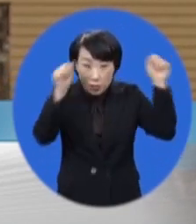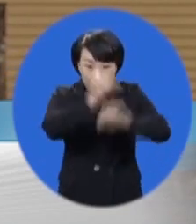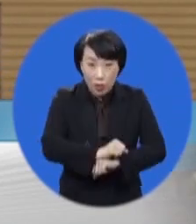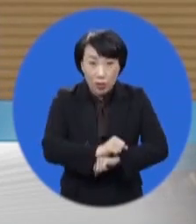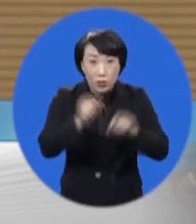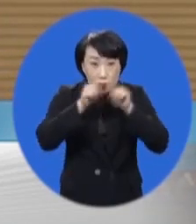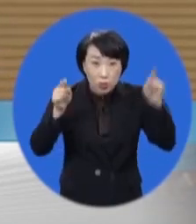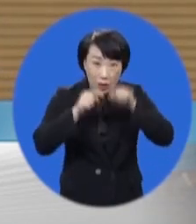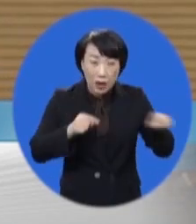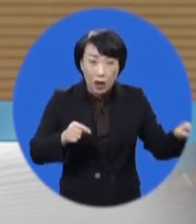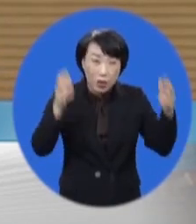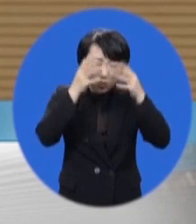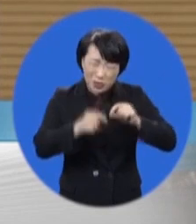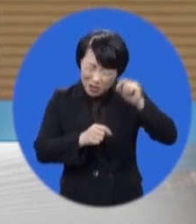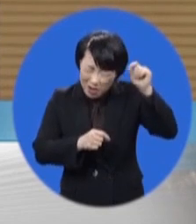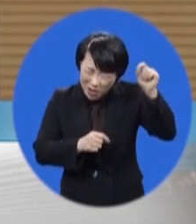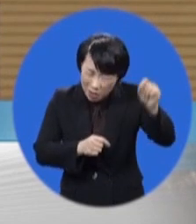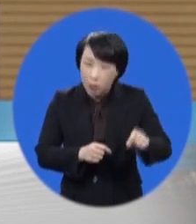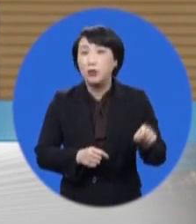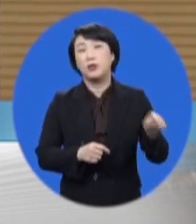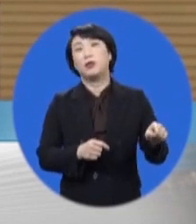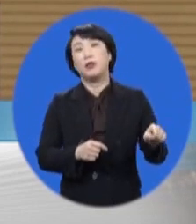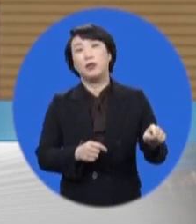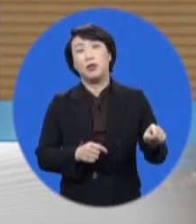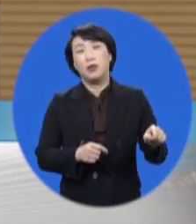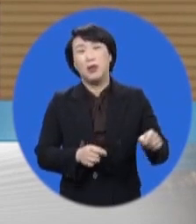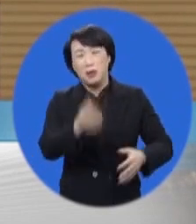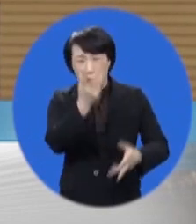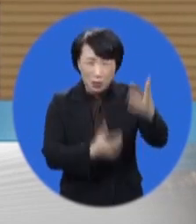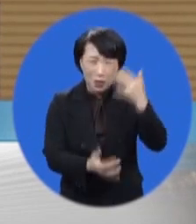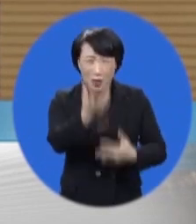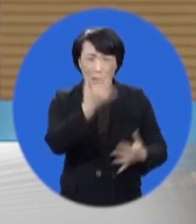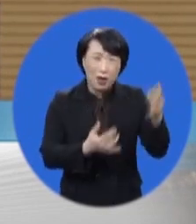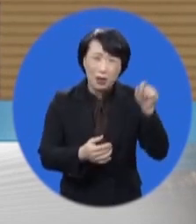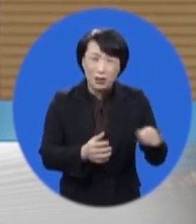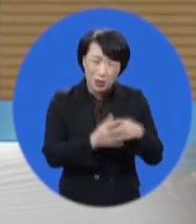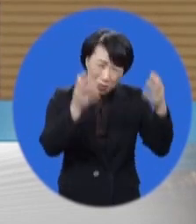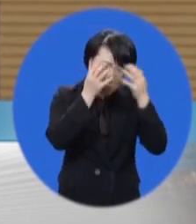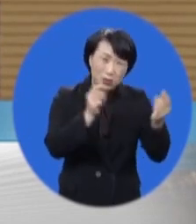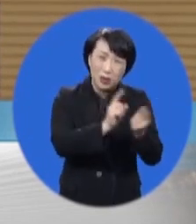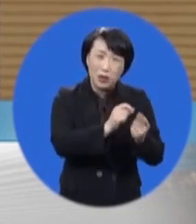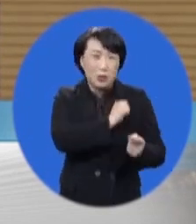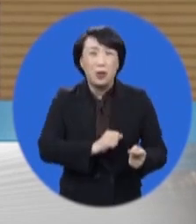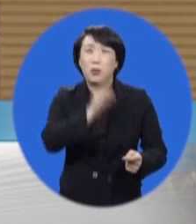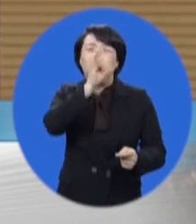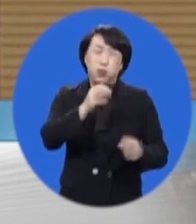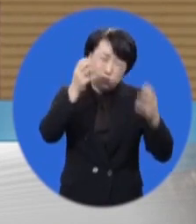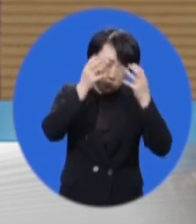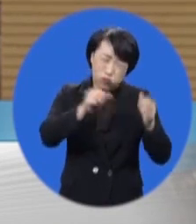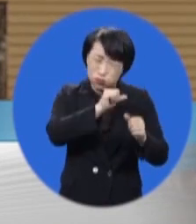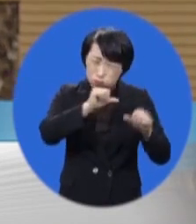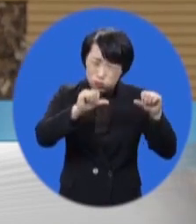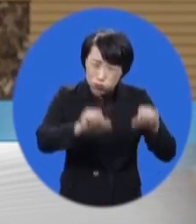파멸의 지옥에 가서 그 무서운 불꽃의 축배를 마시면서 견딜 수 없는